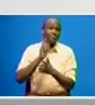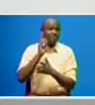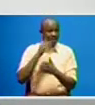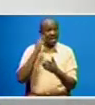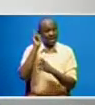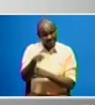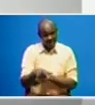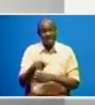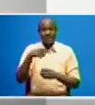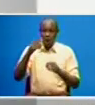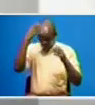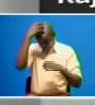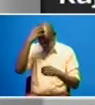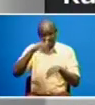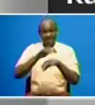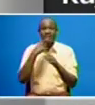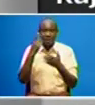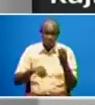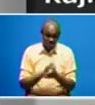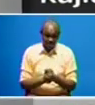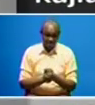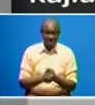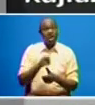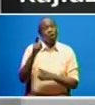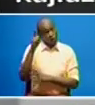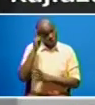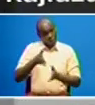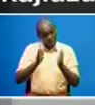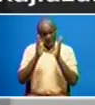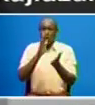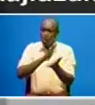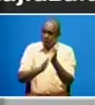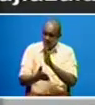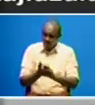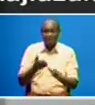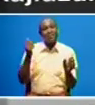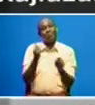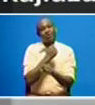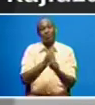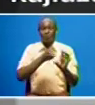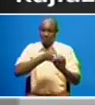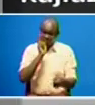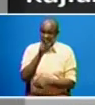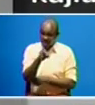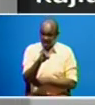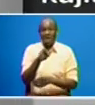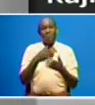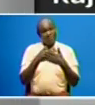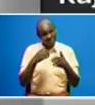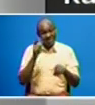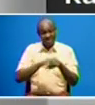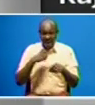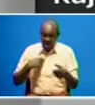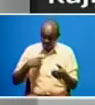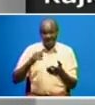taarifa kwa vyombo vya habari akisisitiza kwamba kisheria hakuna anayeruhusiwa kujiuzulu kwenye kinyang'anyiro baada ya uteuzi